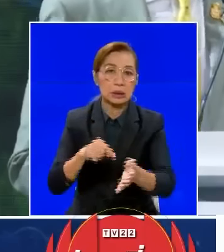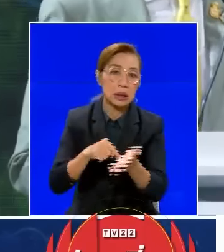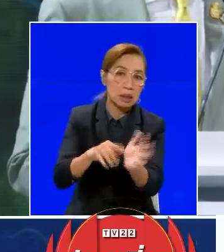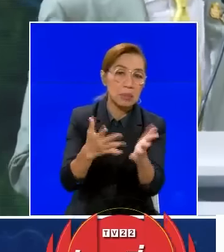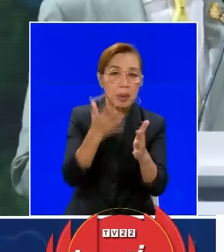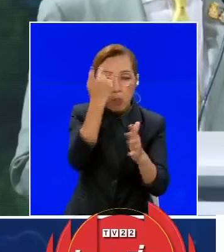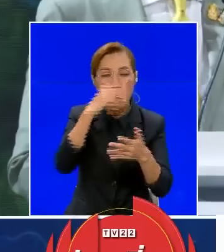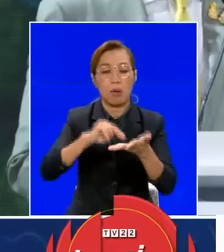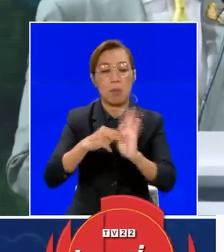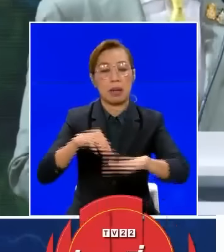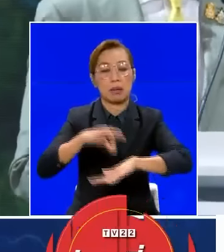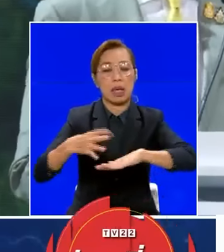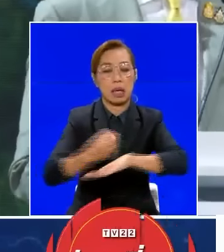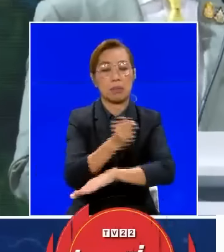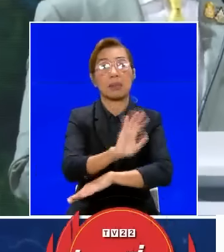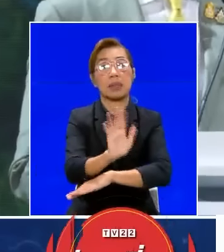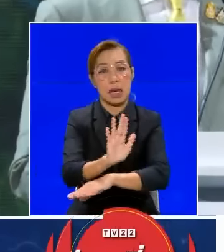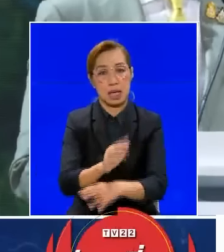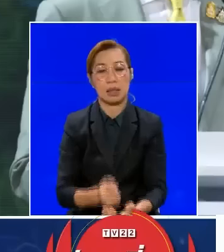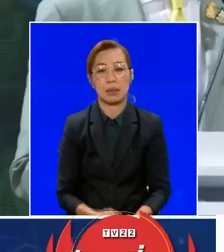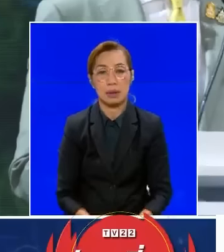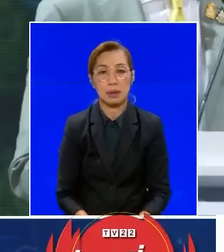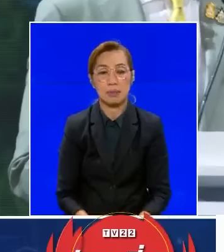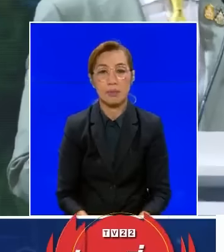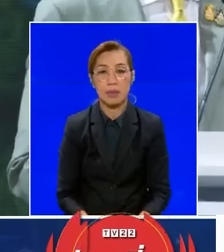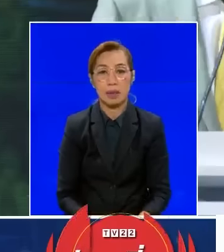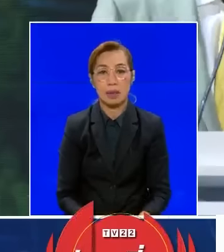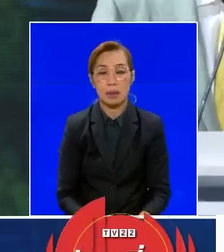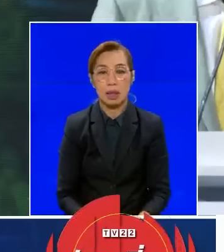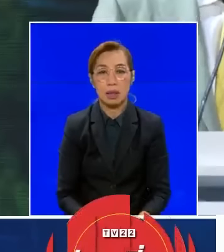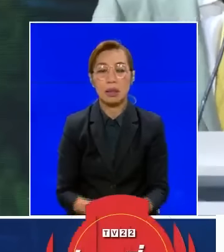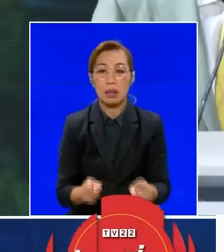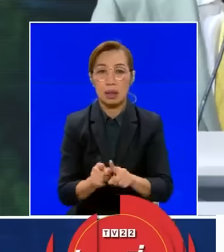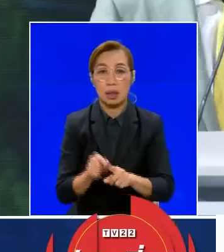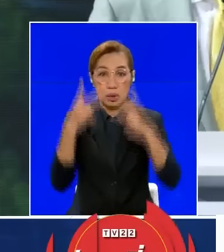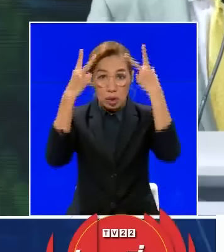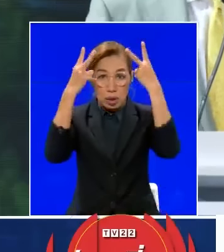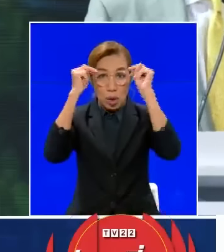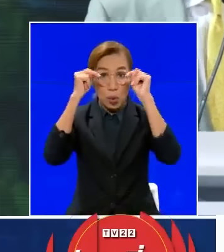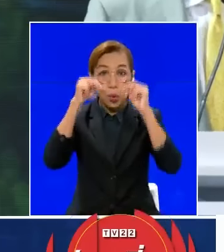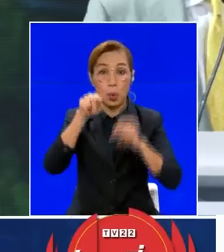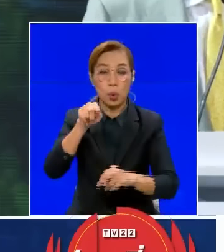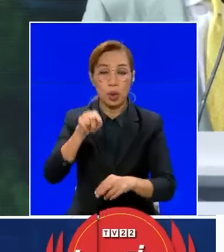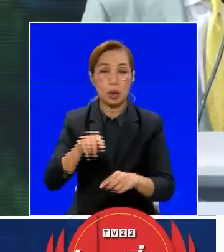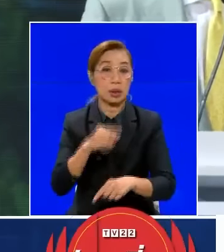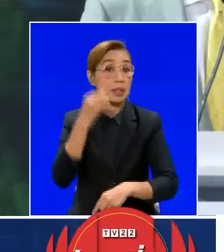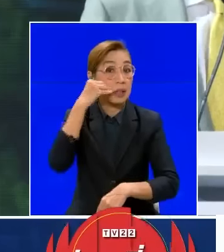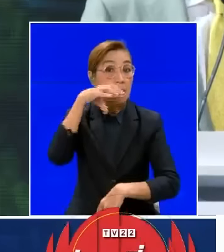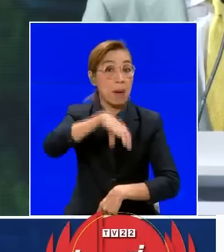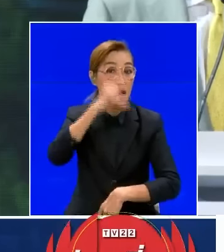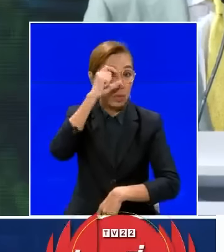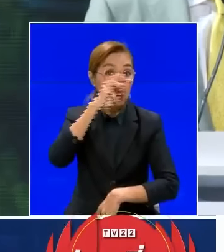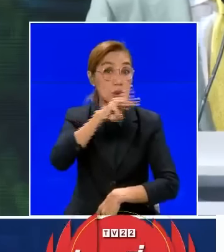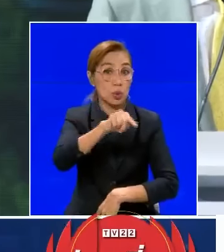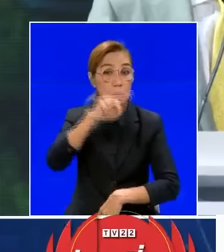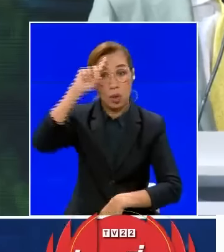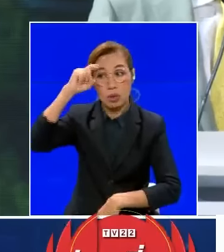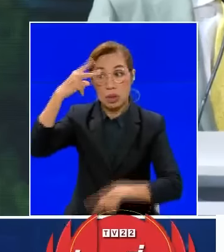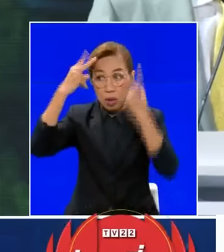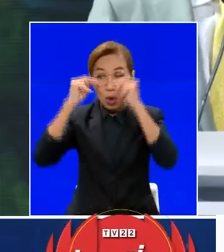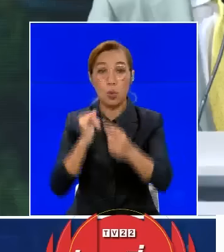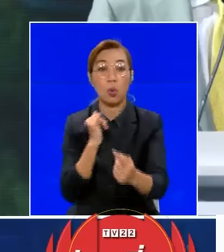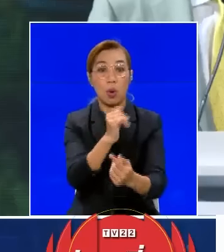เมืองค่ะอาจารย์วิษณุยังบอกด้วยนะคะว่าการที่ไปพบท่านนายกเศรษฐาที่นายกเศรษฐาขออภัยไปพบเมื่อวันเสาร์ที่ผ่